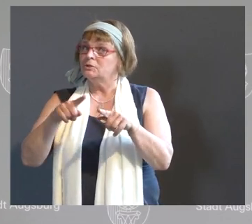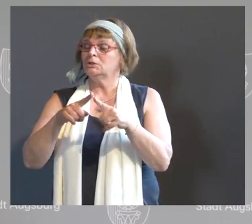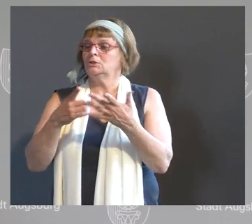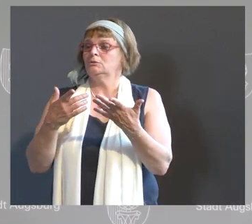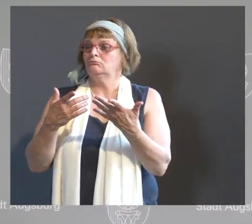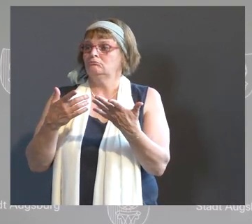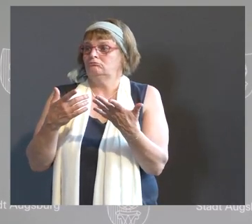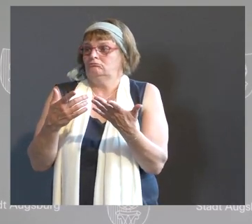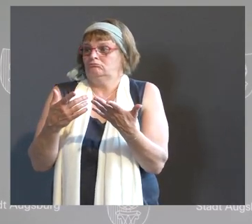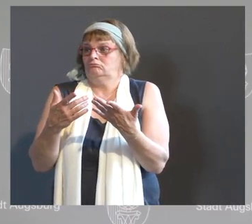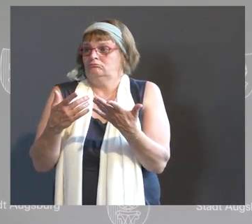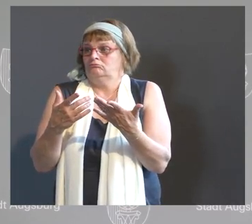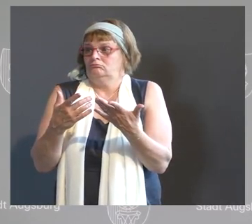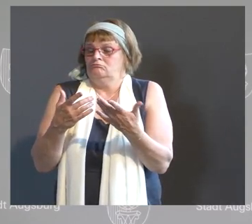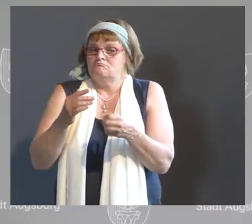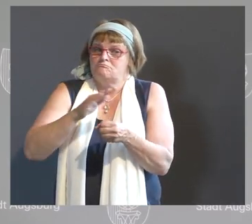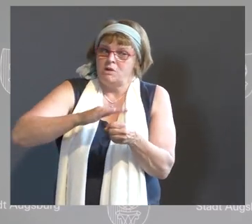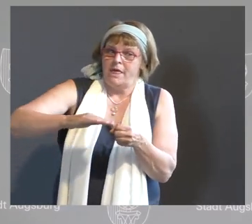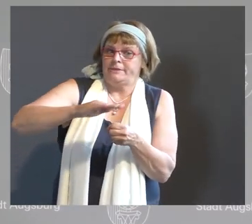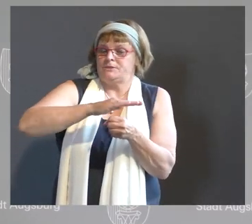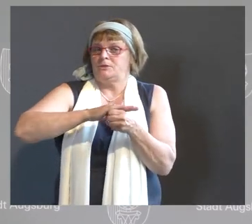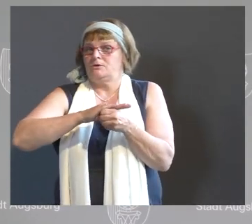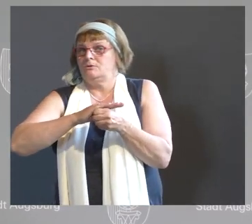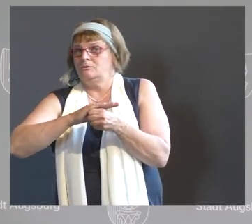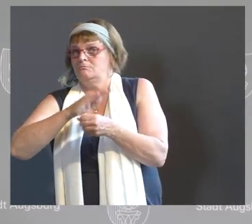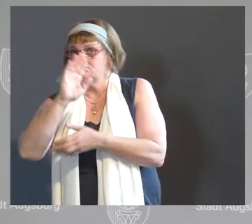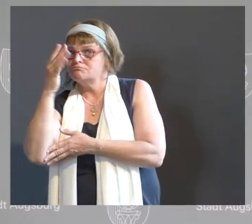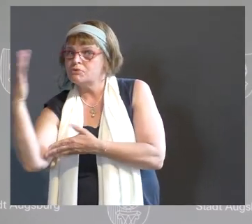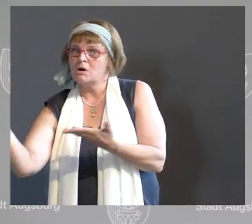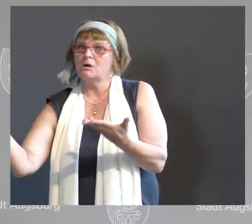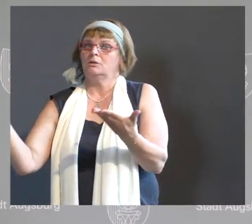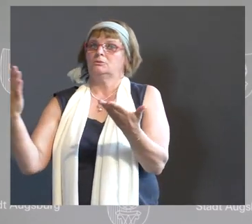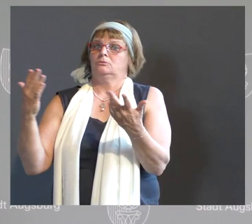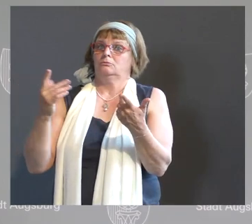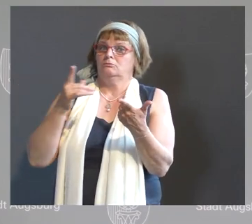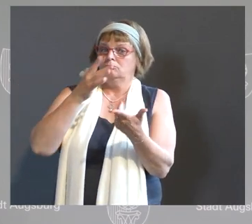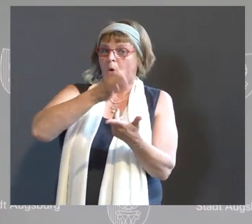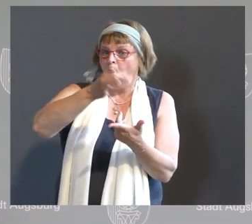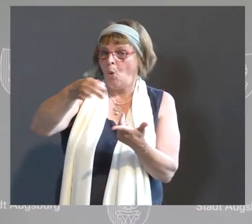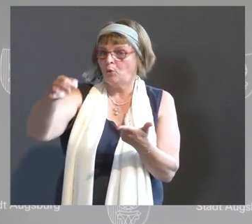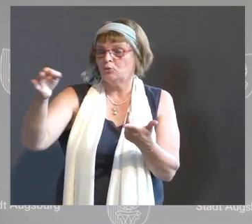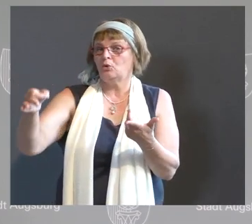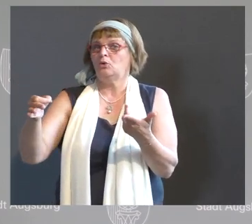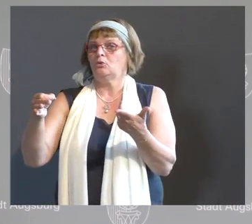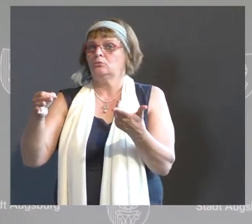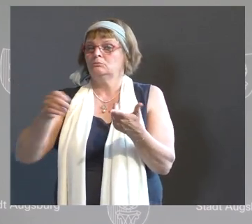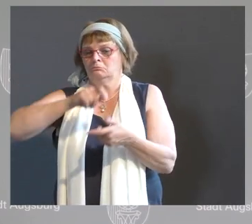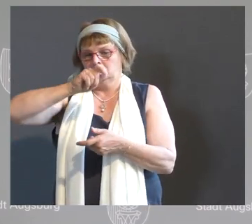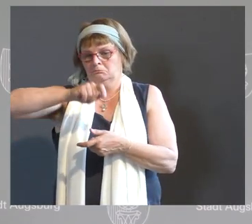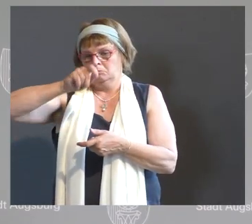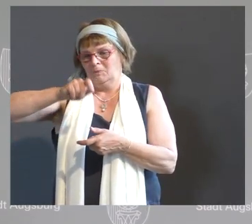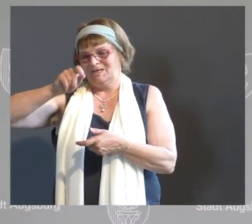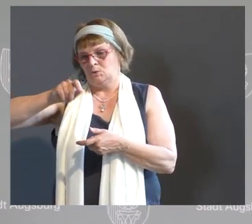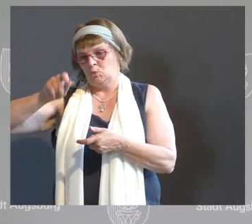Flößerpark, Dreiauenplatz und in anderen Lokalitäten getan haben, die entsprechenden Personen